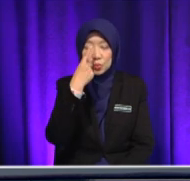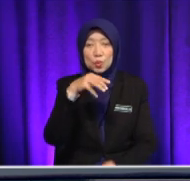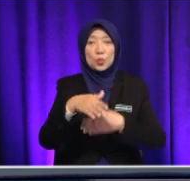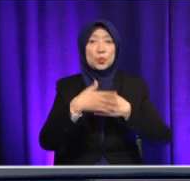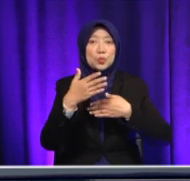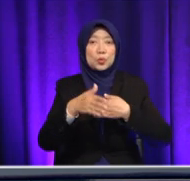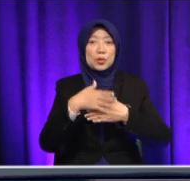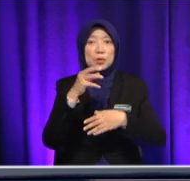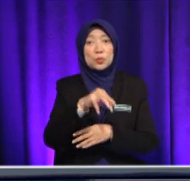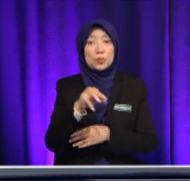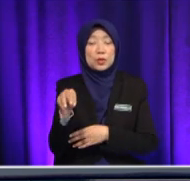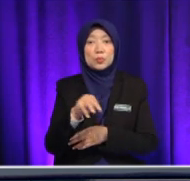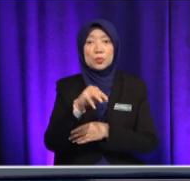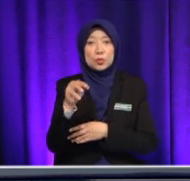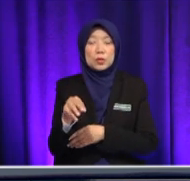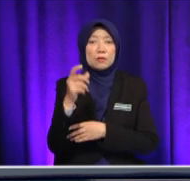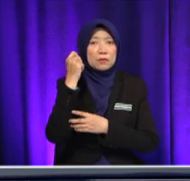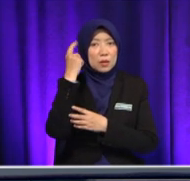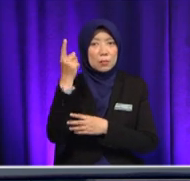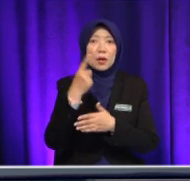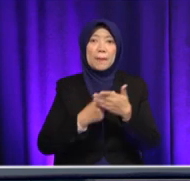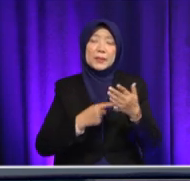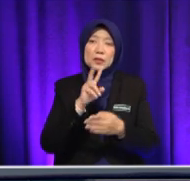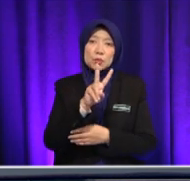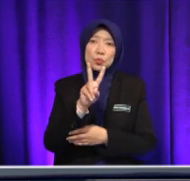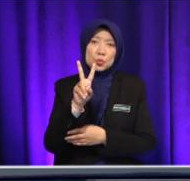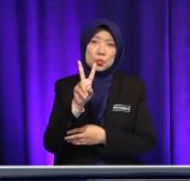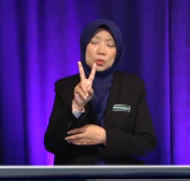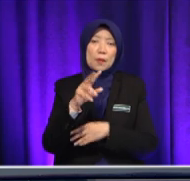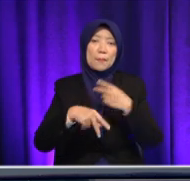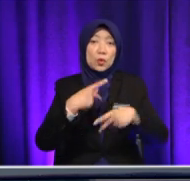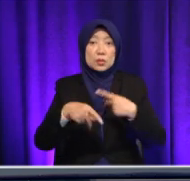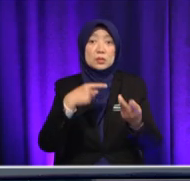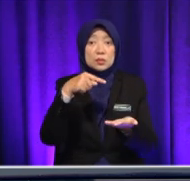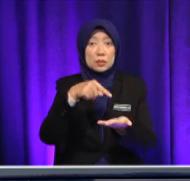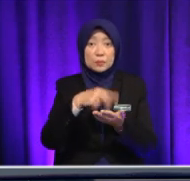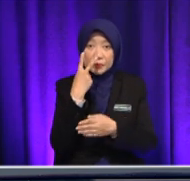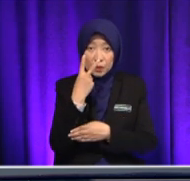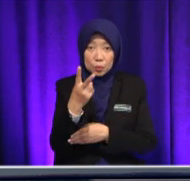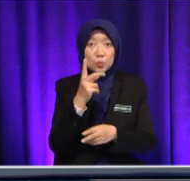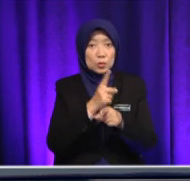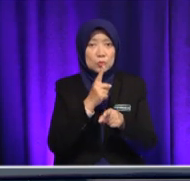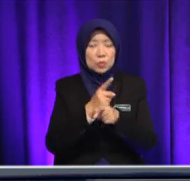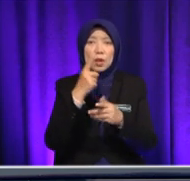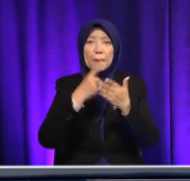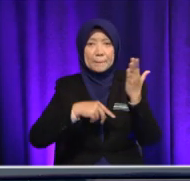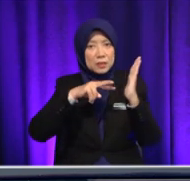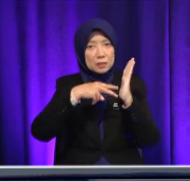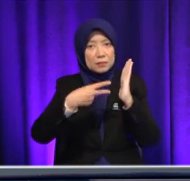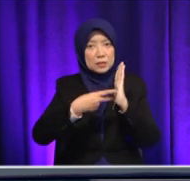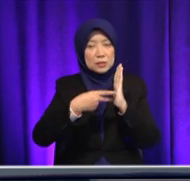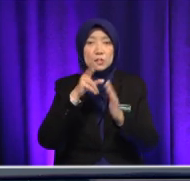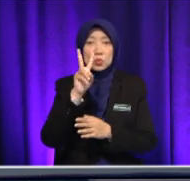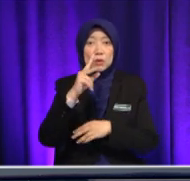mengetahui apakah kedua-dua proses ini, dengar betul-betul apakah definisi untuk kedua-dua proses